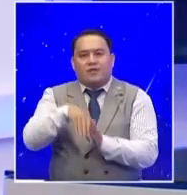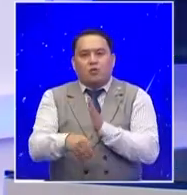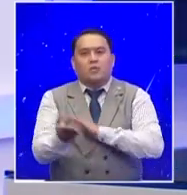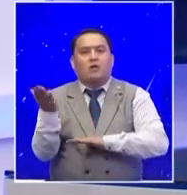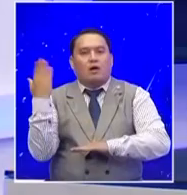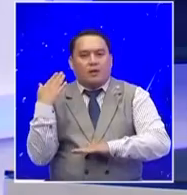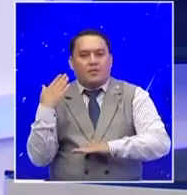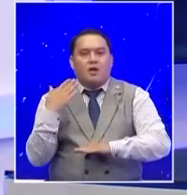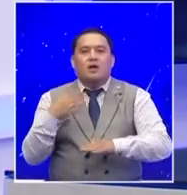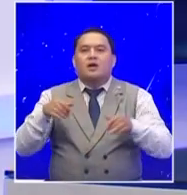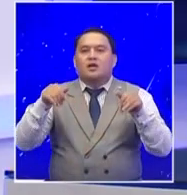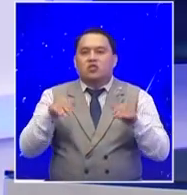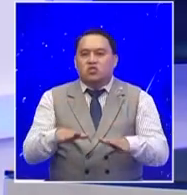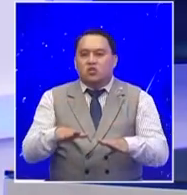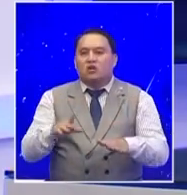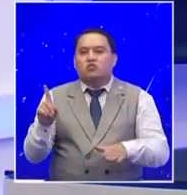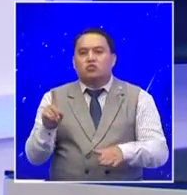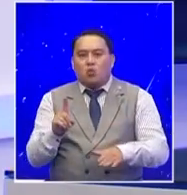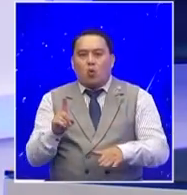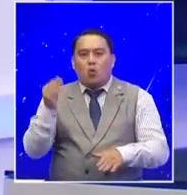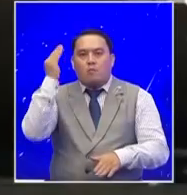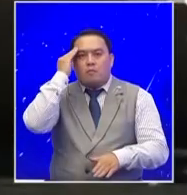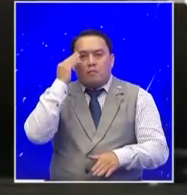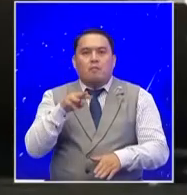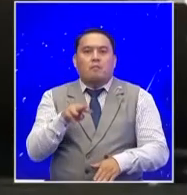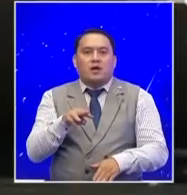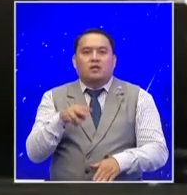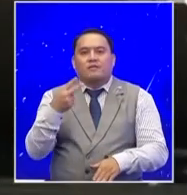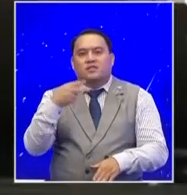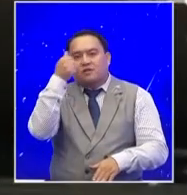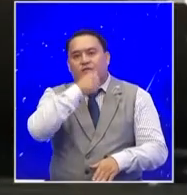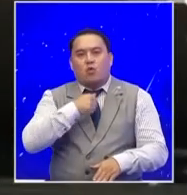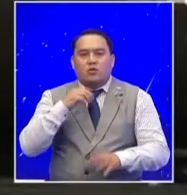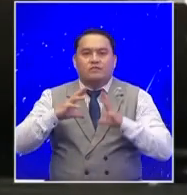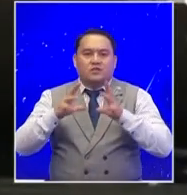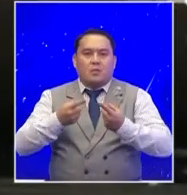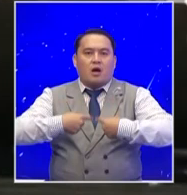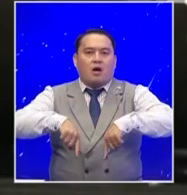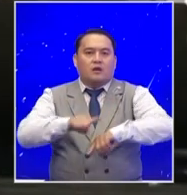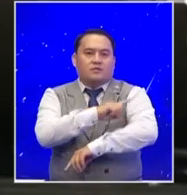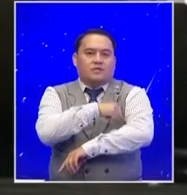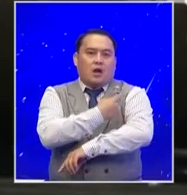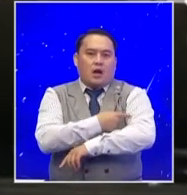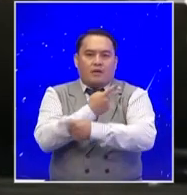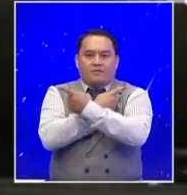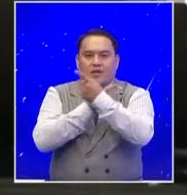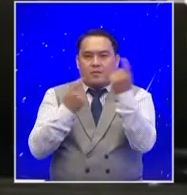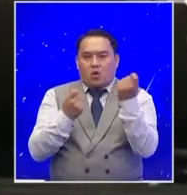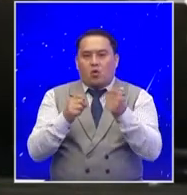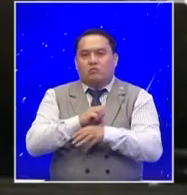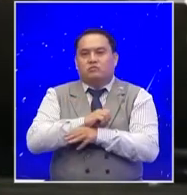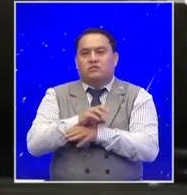ранее. Решение принято властями с учетом того, что в марте 2020 года Всемирная организация здравоохранения объявила